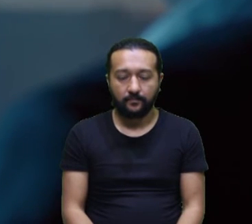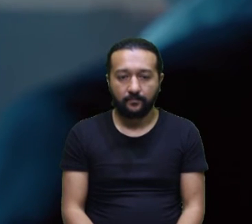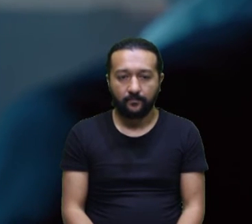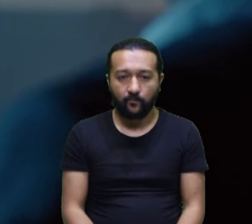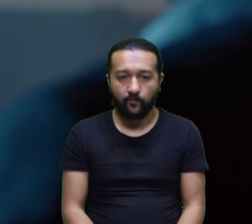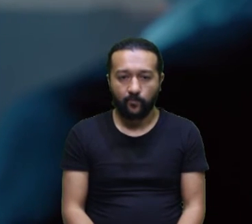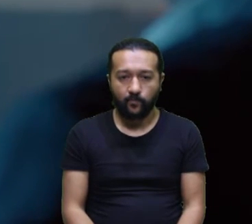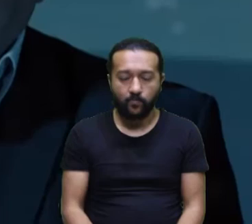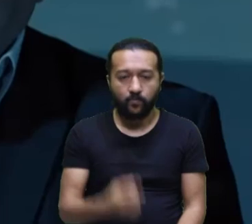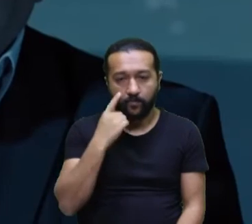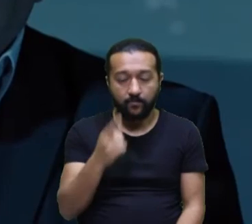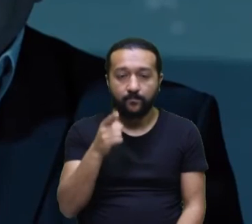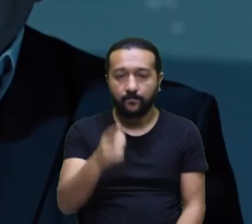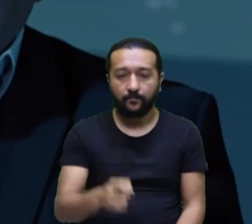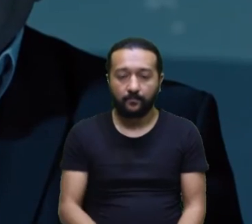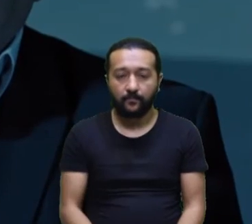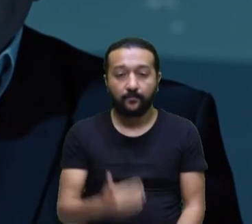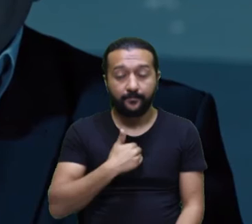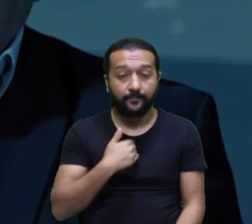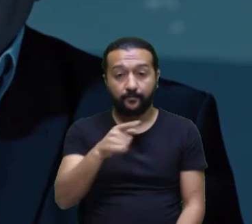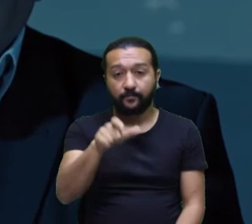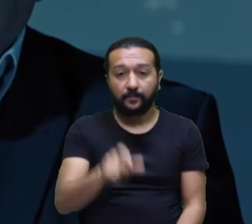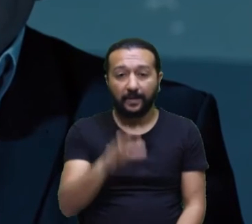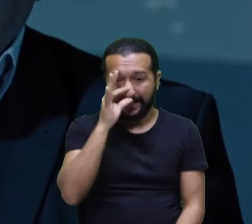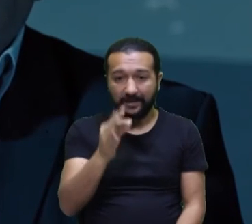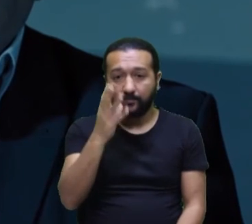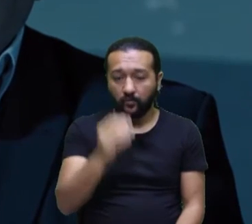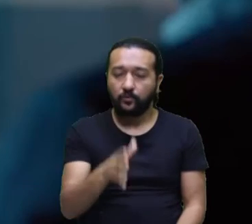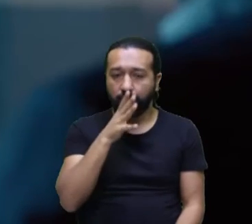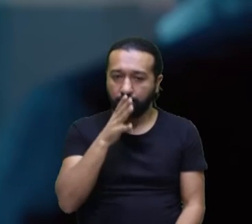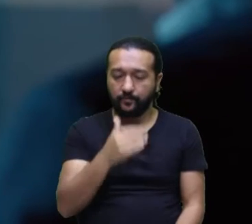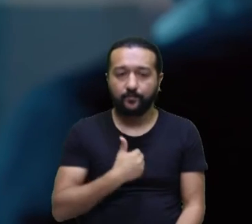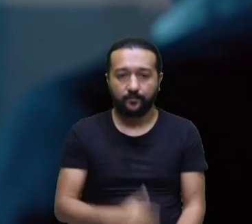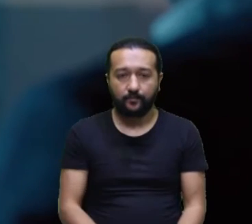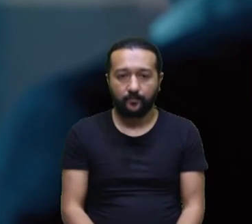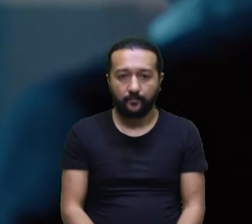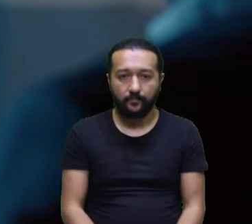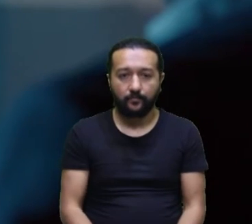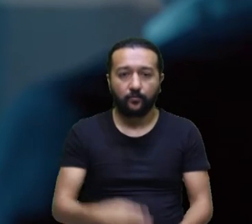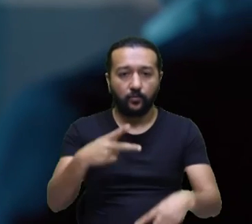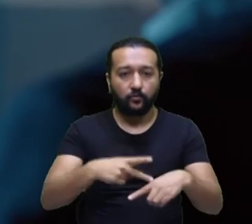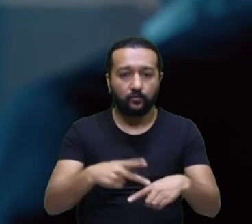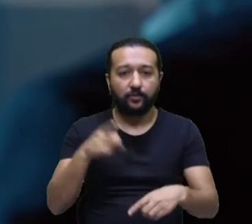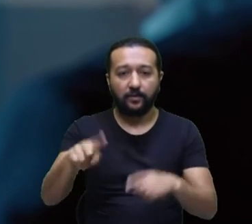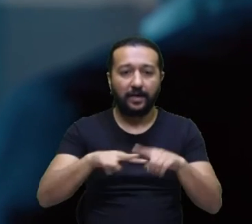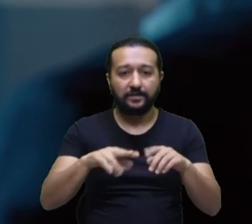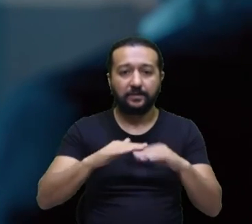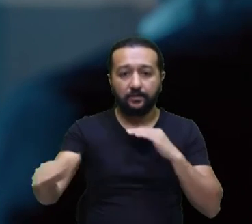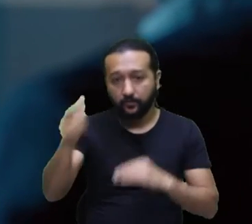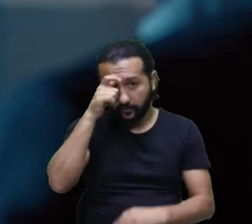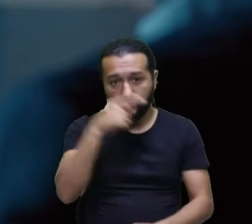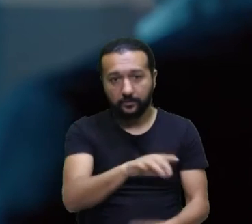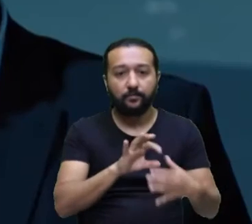bir mekandalar. Bakın. Ben sizin kim olduğunuzu biliyorum. Zübab aşiretinin